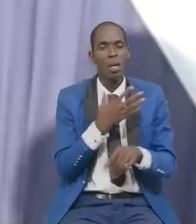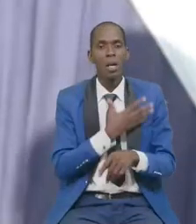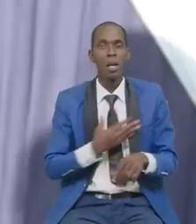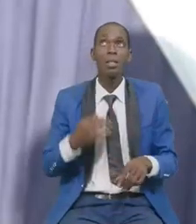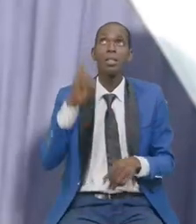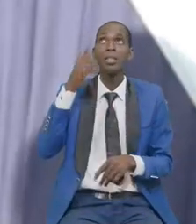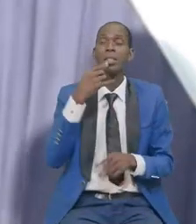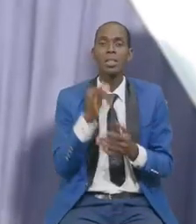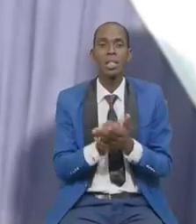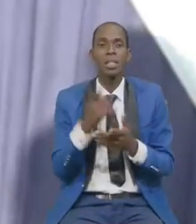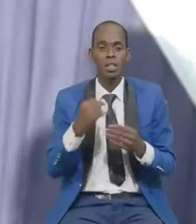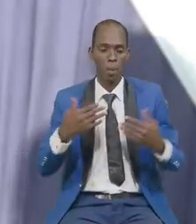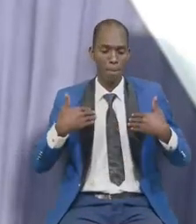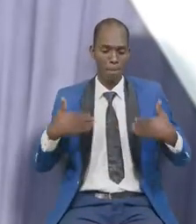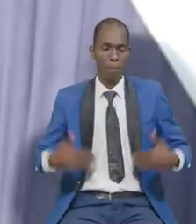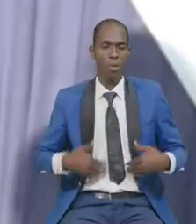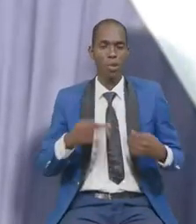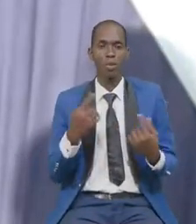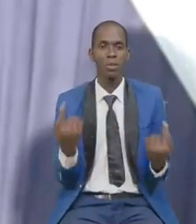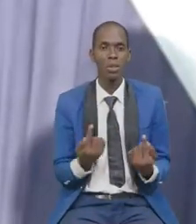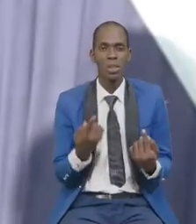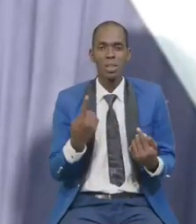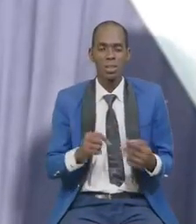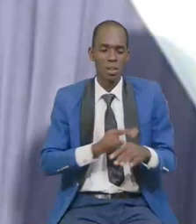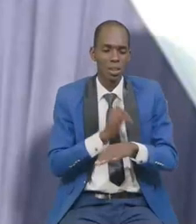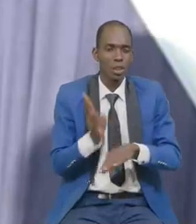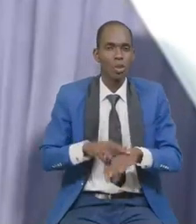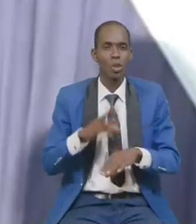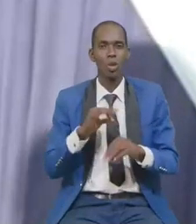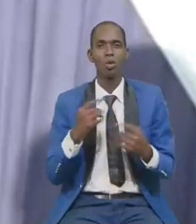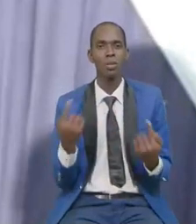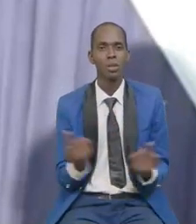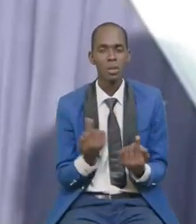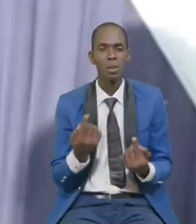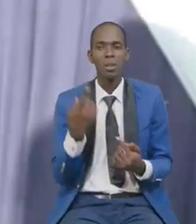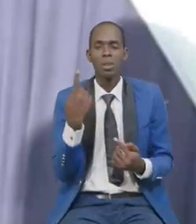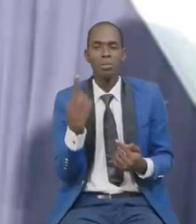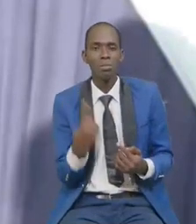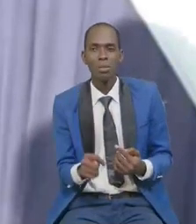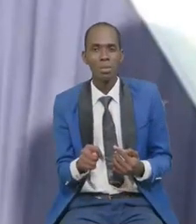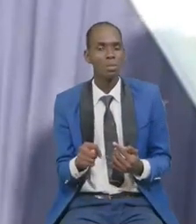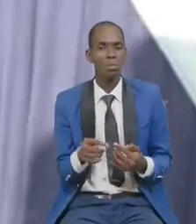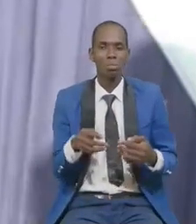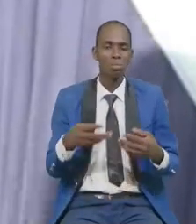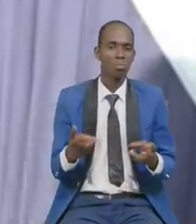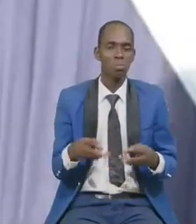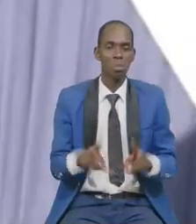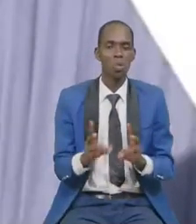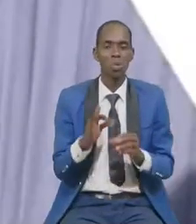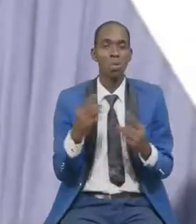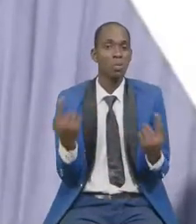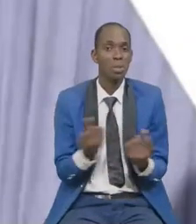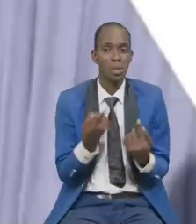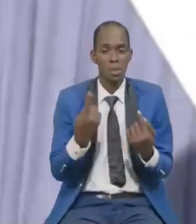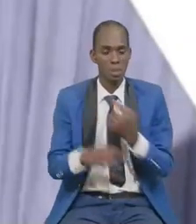péché, la nature du péché, le noyau du péché, la racine du